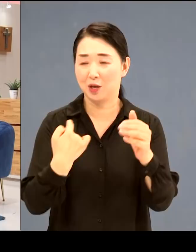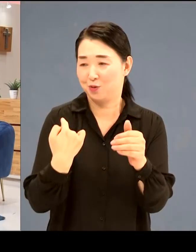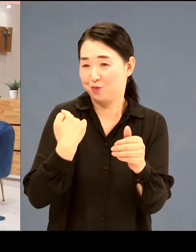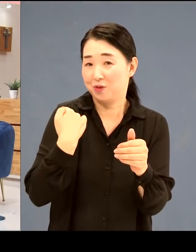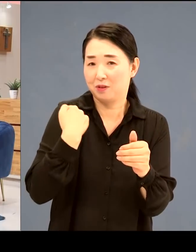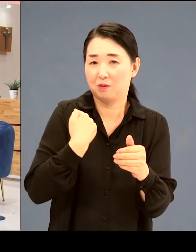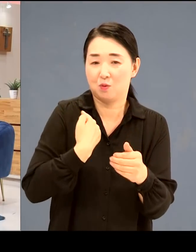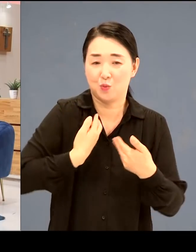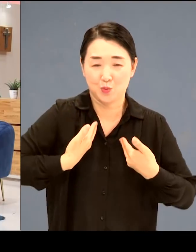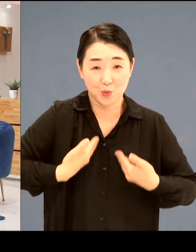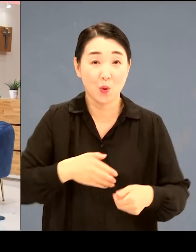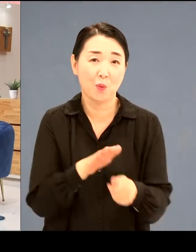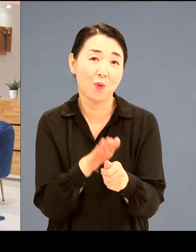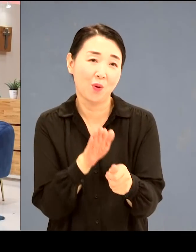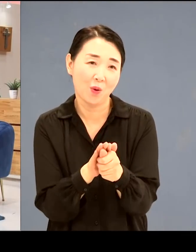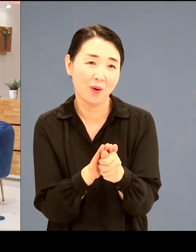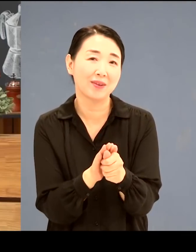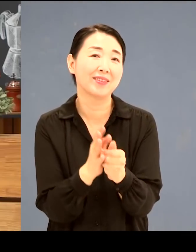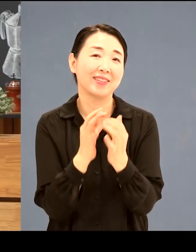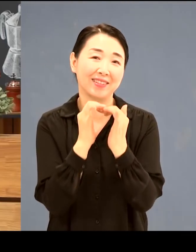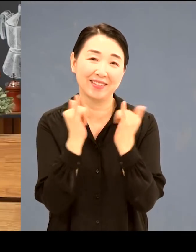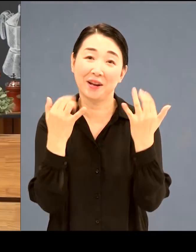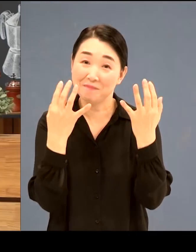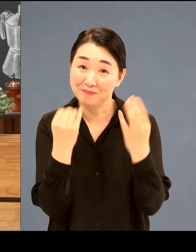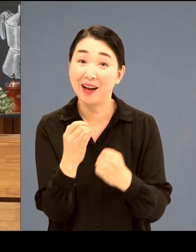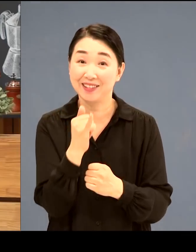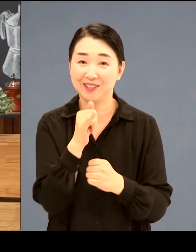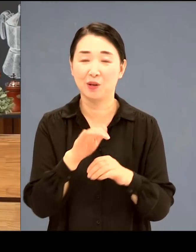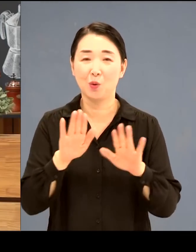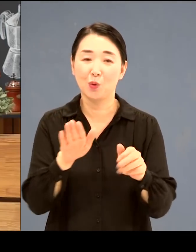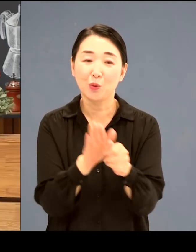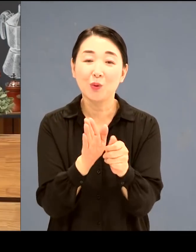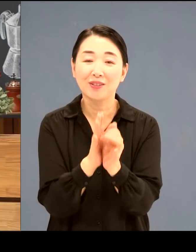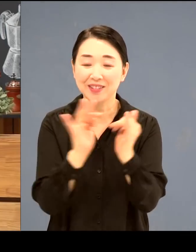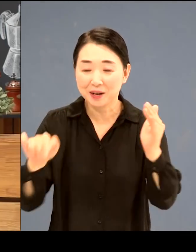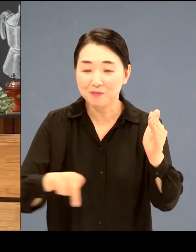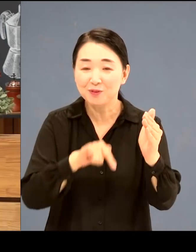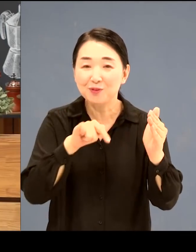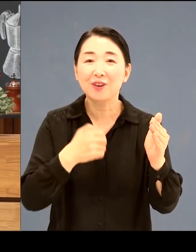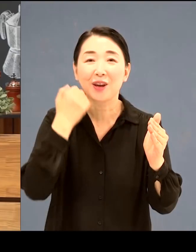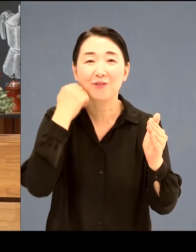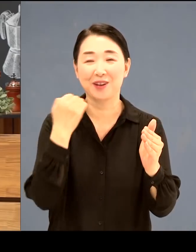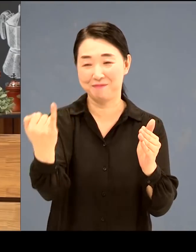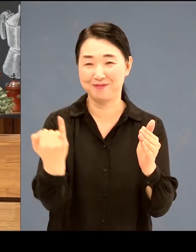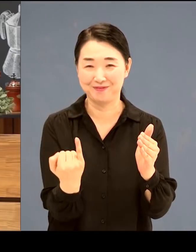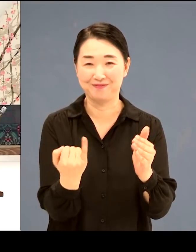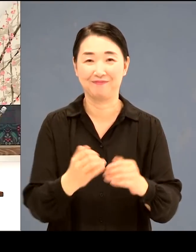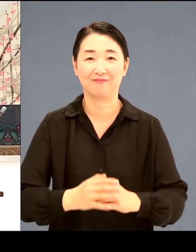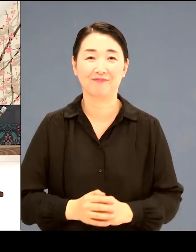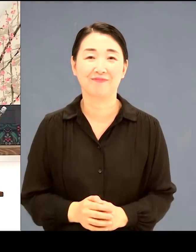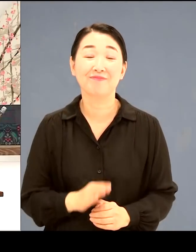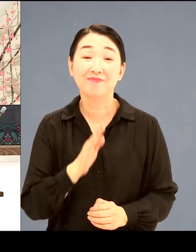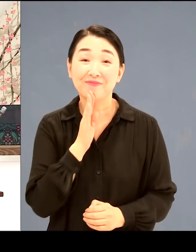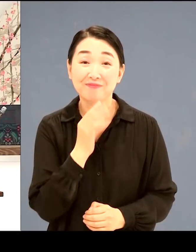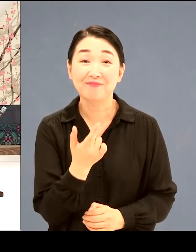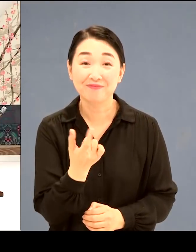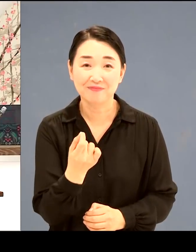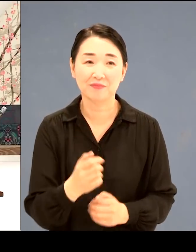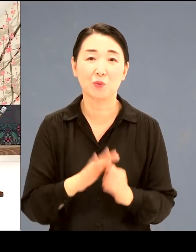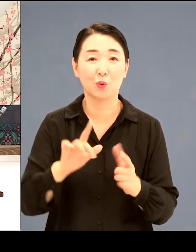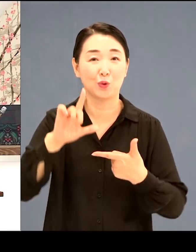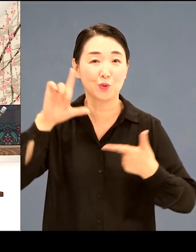뒤에서 묵묵히 일하는 많은 스태프들이 함께 있잖아요. 오늘 그 스태프들 중에 한 분이 오늘 자리하십니다. 맞습니다.